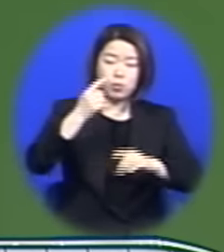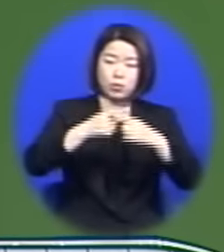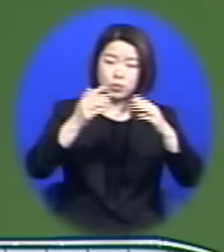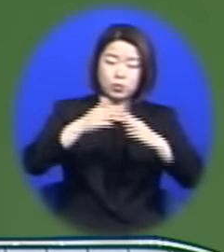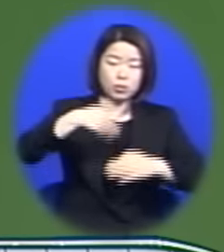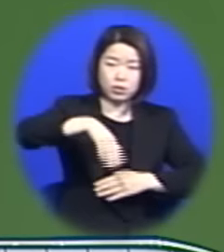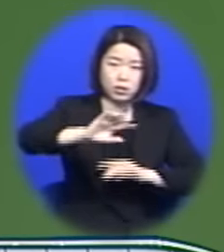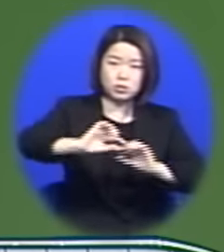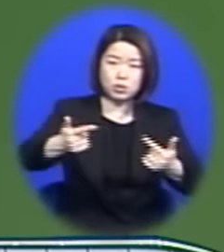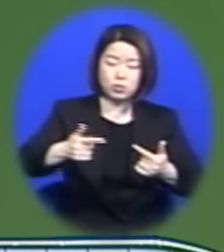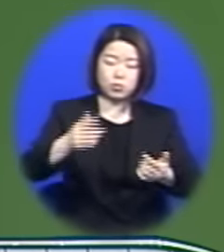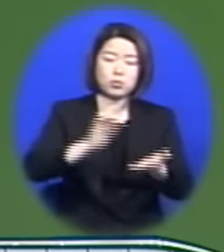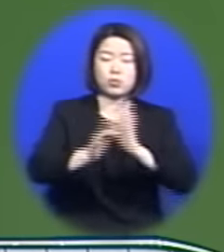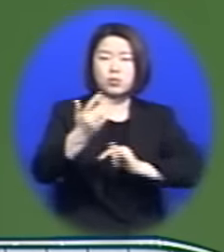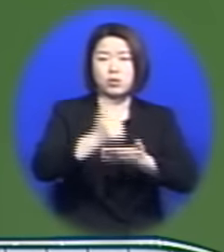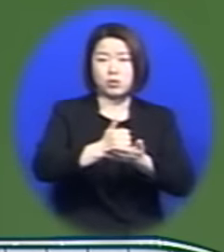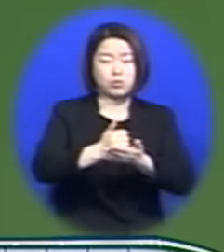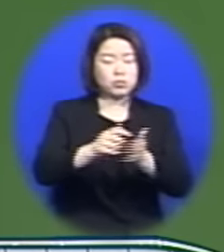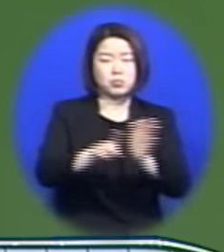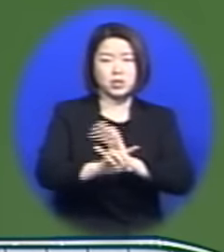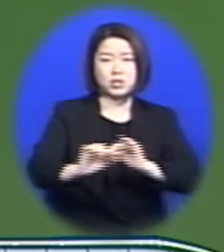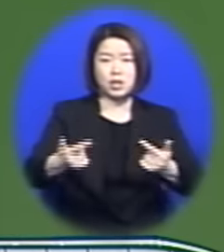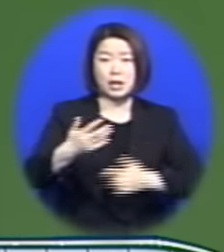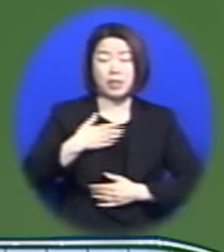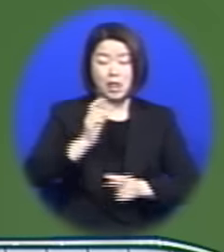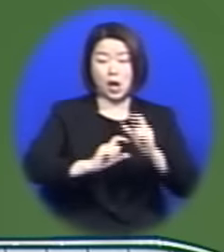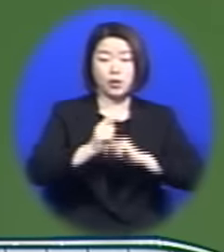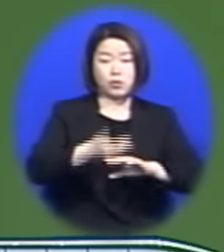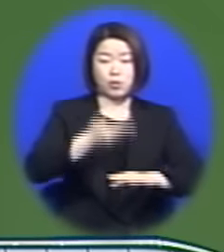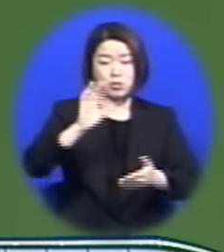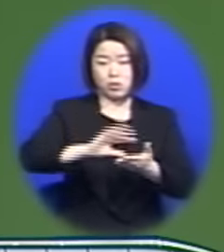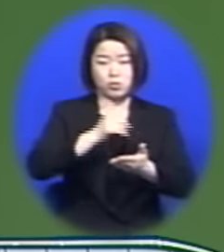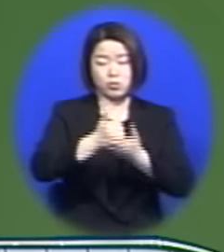믿지도 않는다 나는 더 이상 그리스도인이